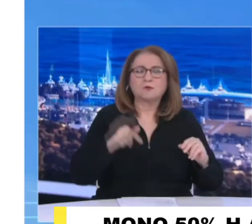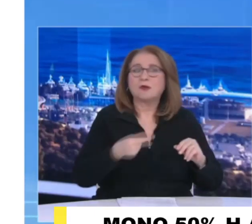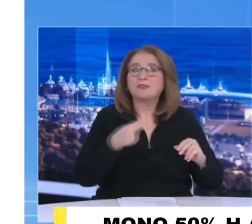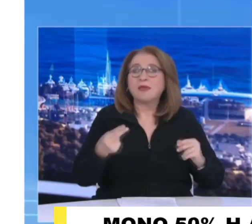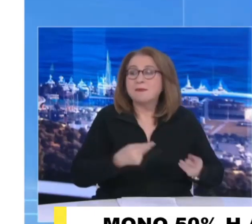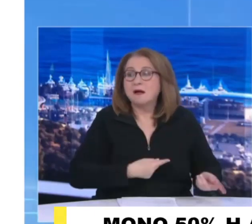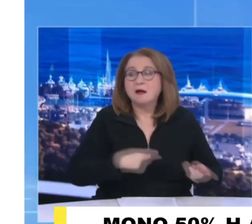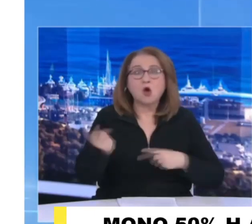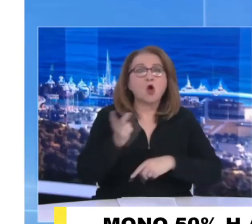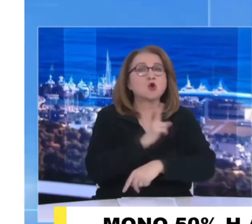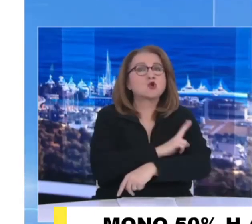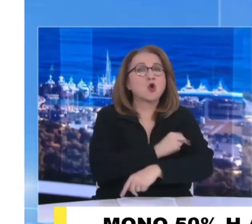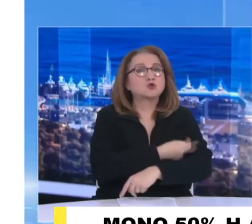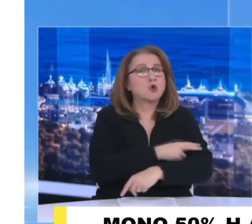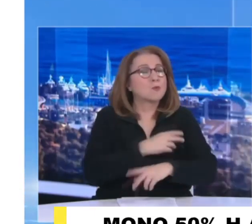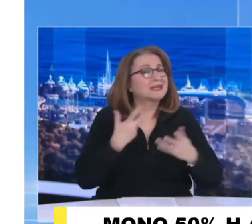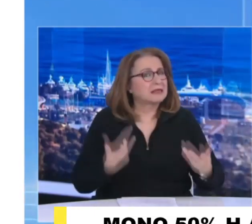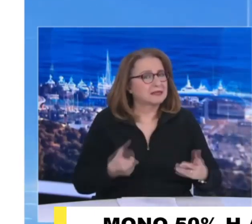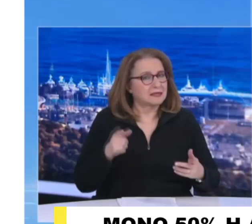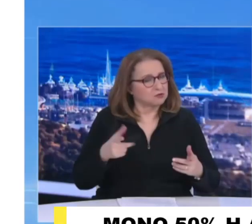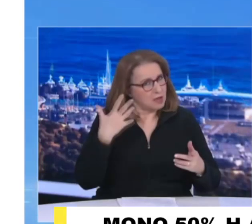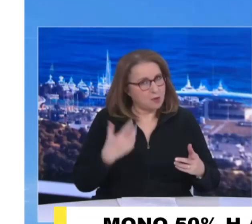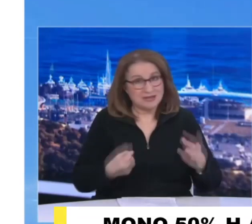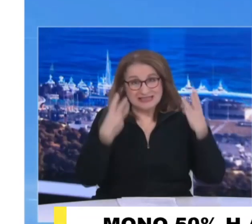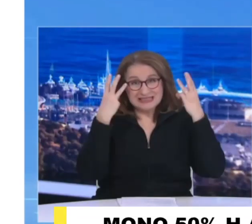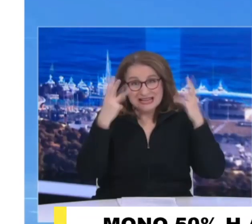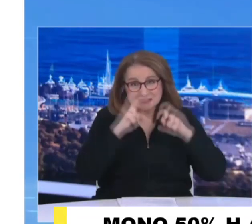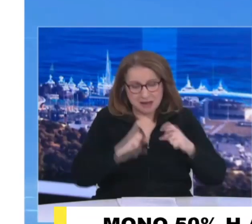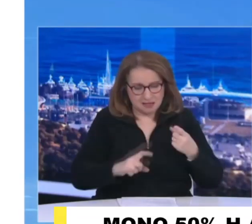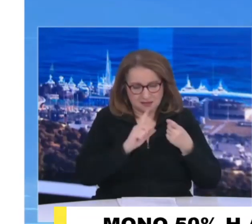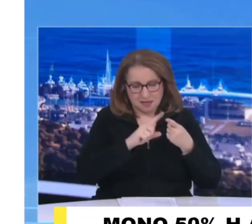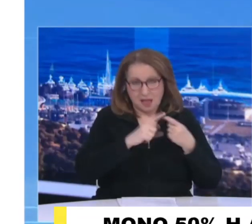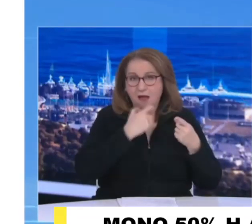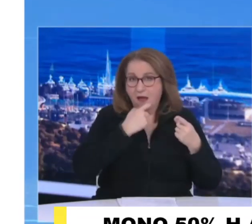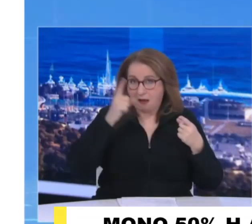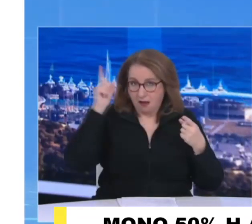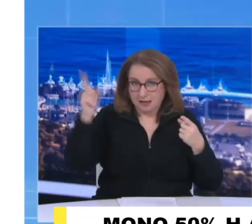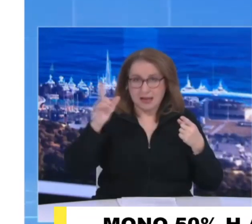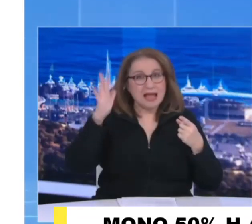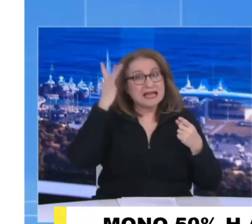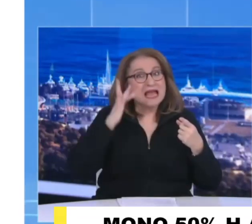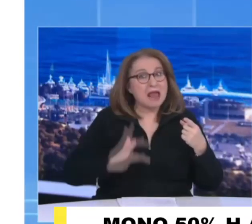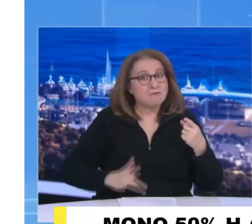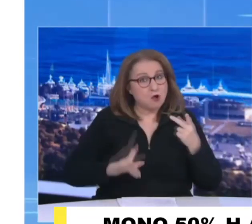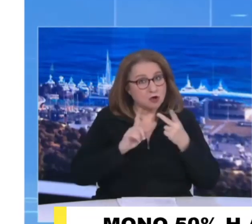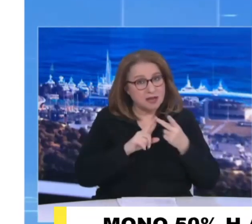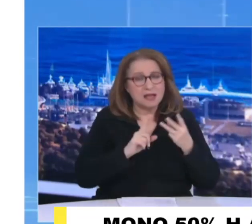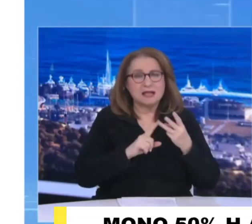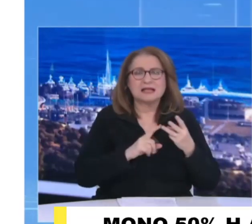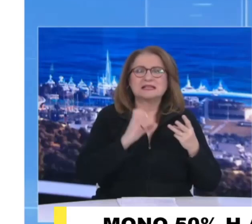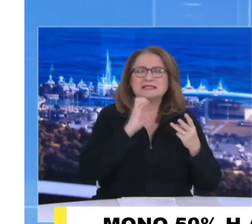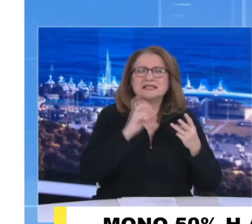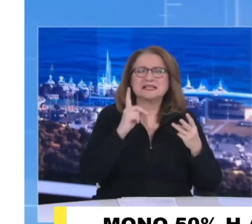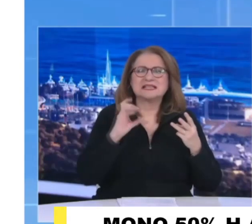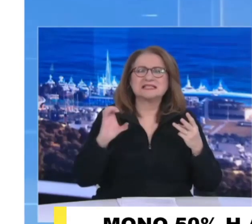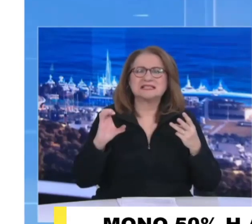3 διαφορετικές μελέτες, από το Ηνωμένο Βασίλειο, την Νότια Καλιφόρνια και από το CDC, είναι η